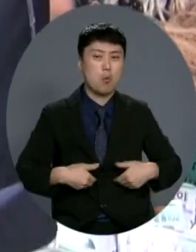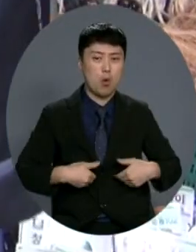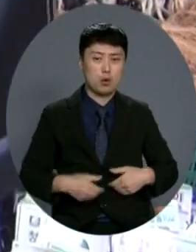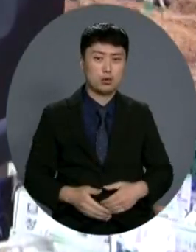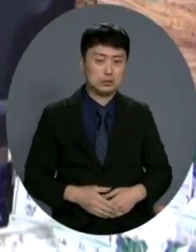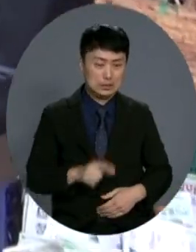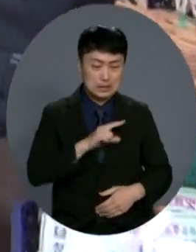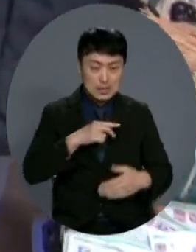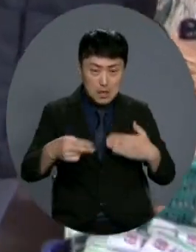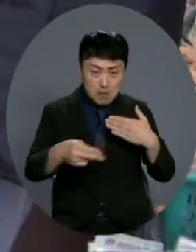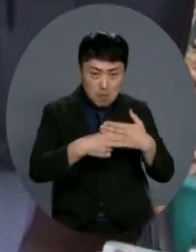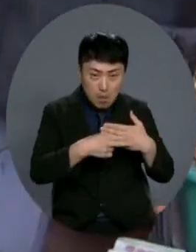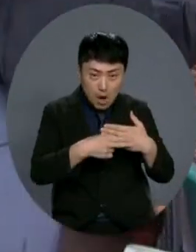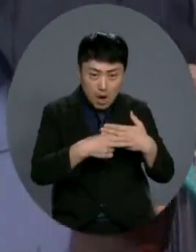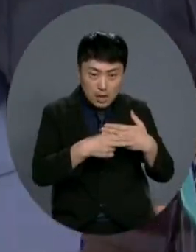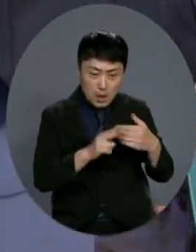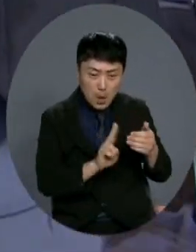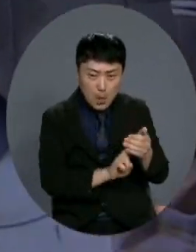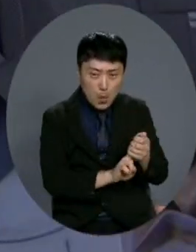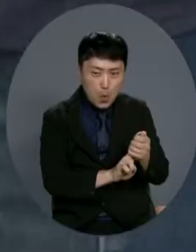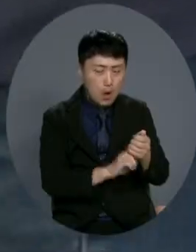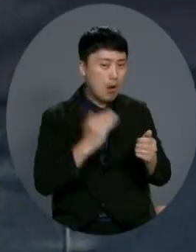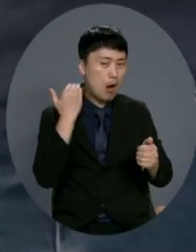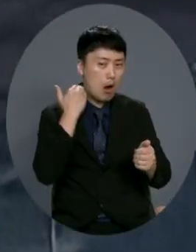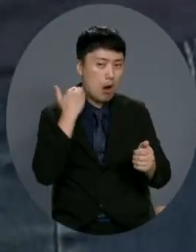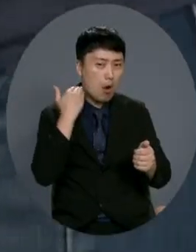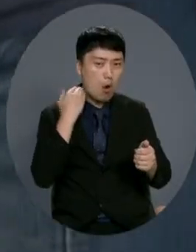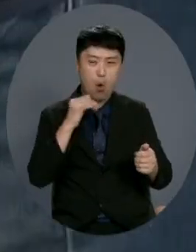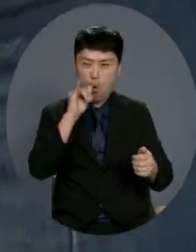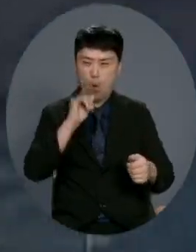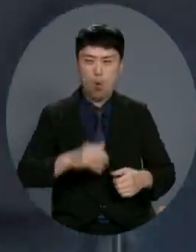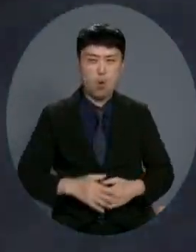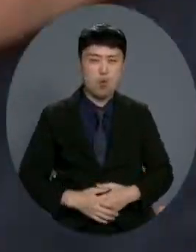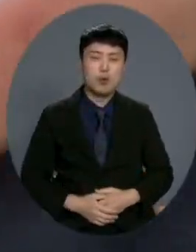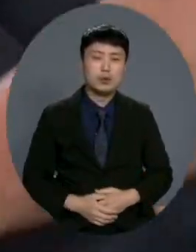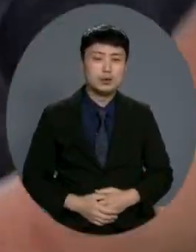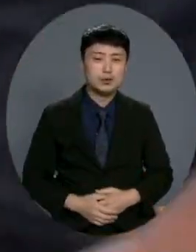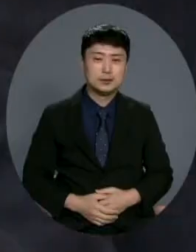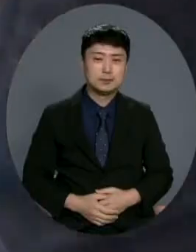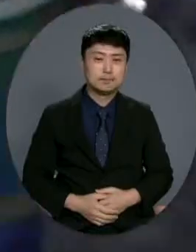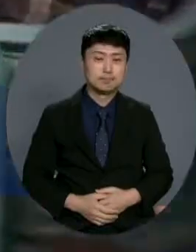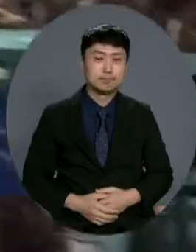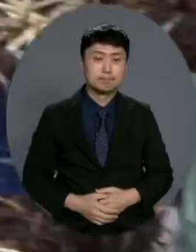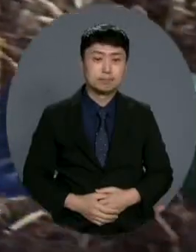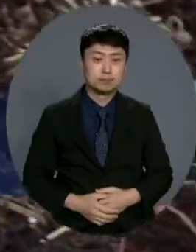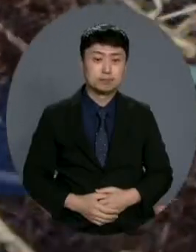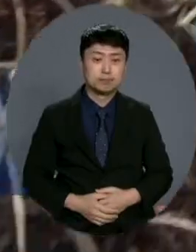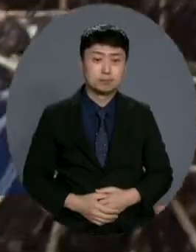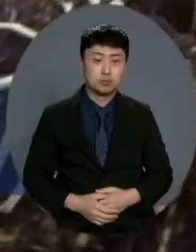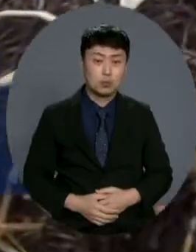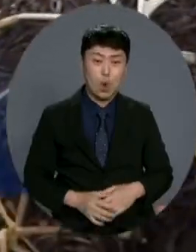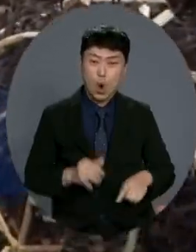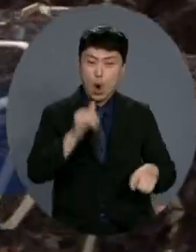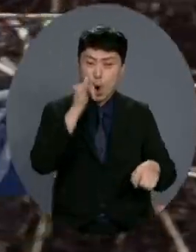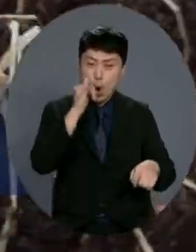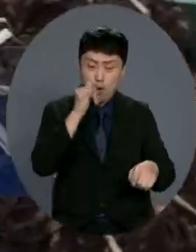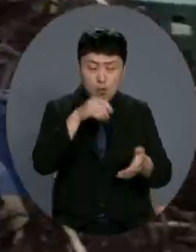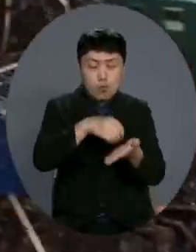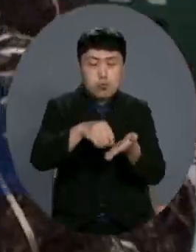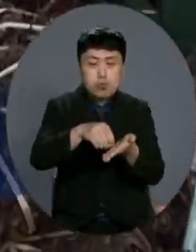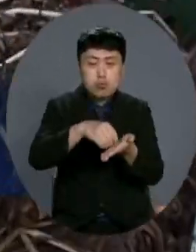원산지 표시가 고사리에 파묻혀 아예 보이지 않는 곳도 있습니다. 아까 여기 있었는데, 그렇지, 이거